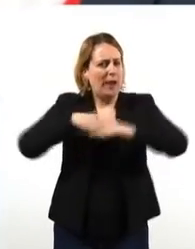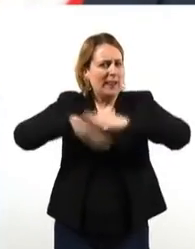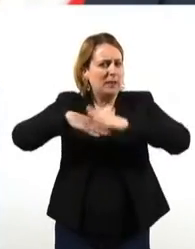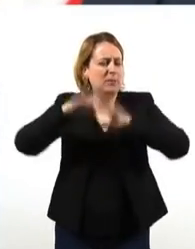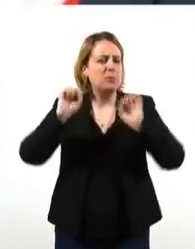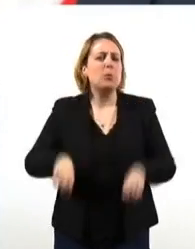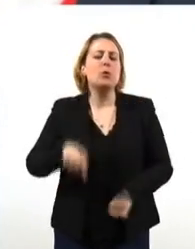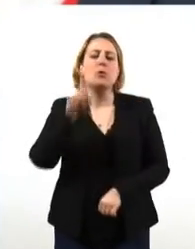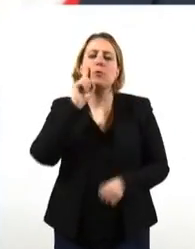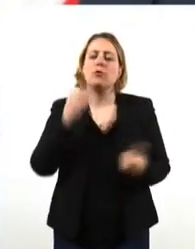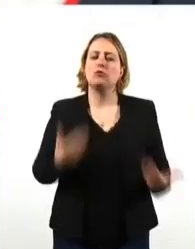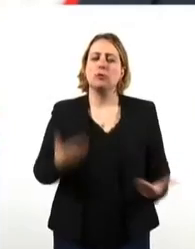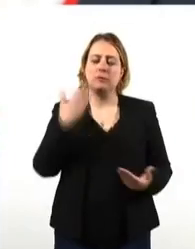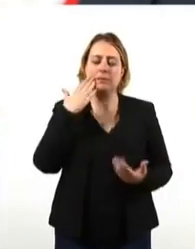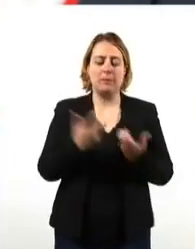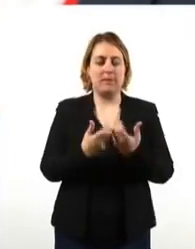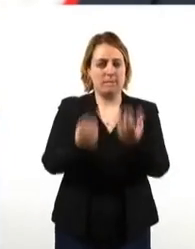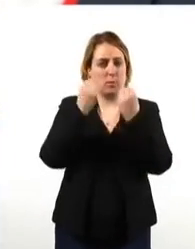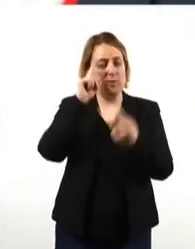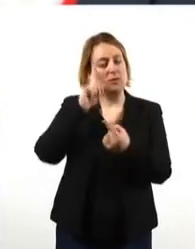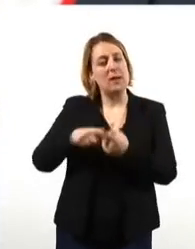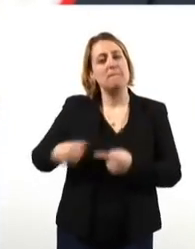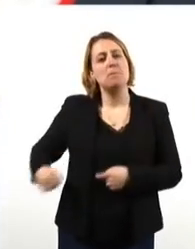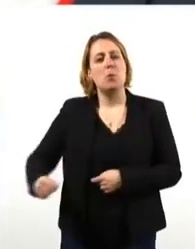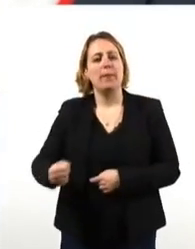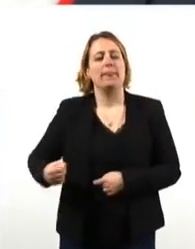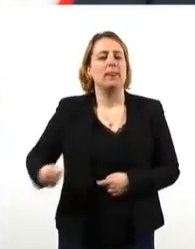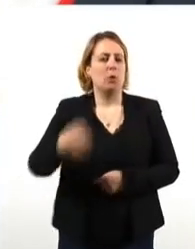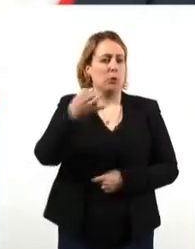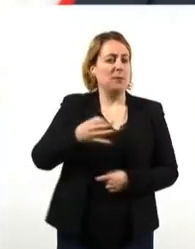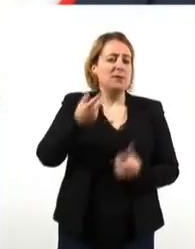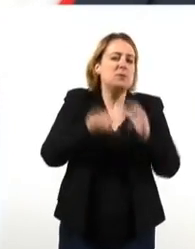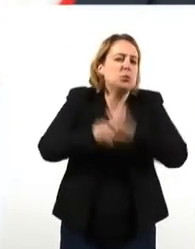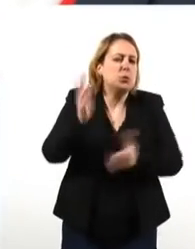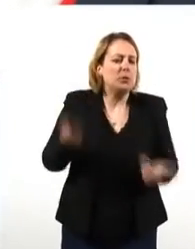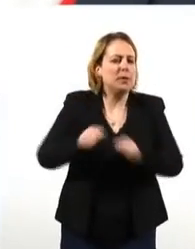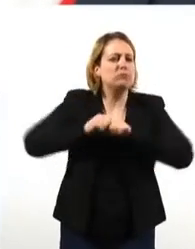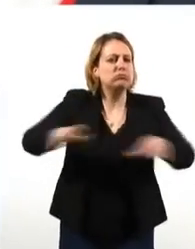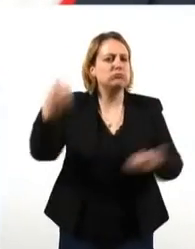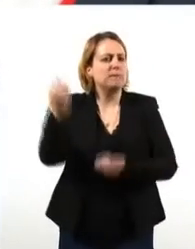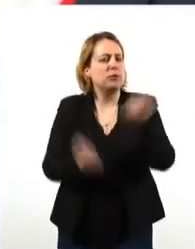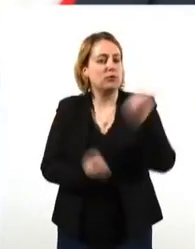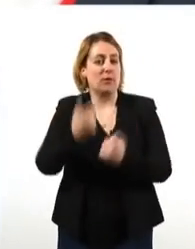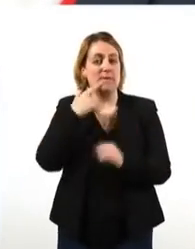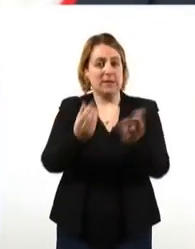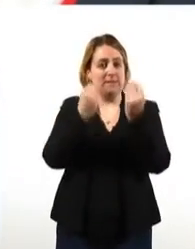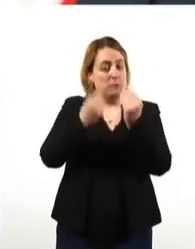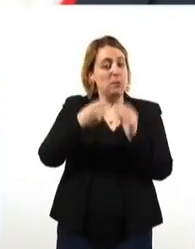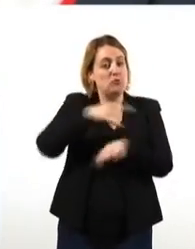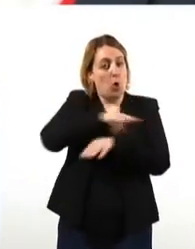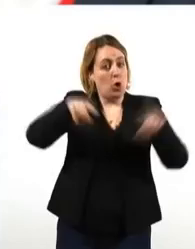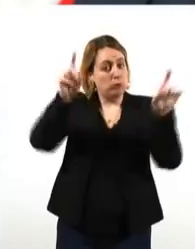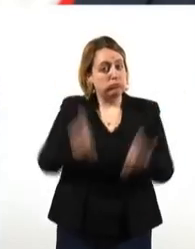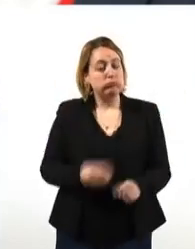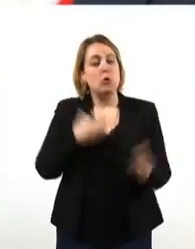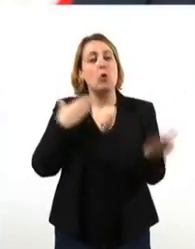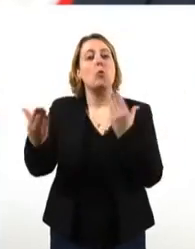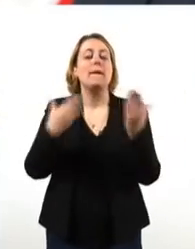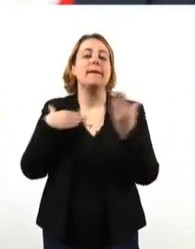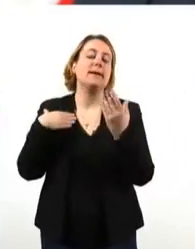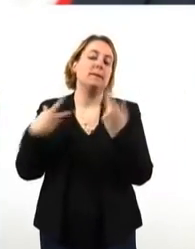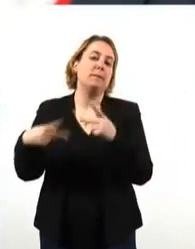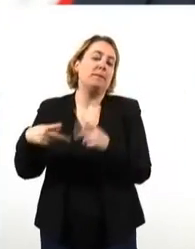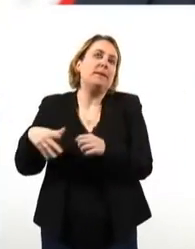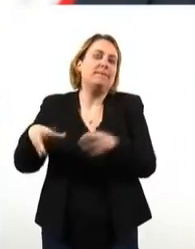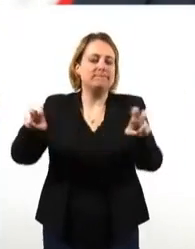faites une formation sur une boîte automatique, parce qu'il y a quand même de plus en plus de véhicules qui sont comme ça, vous faites moins d'heures de conduite que si vous faites un permis, si je peux dire,